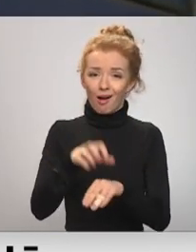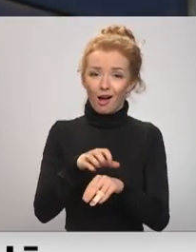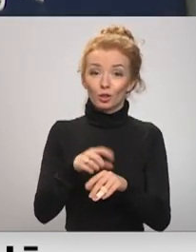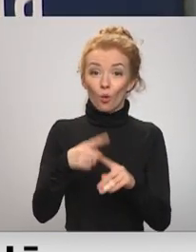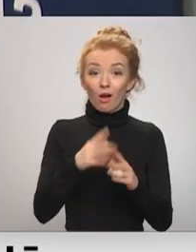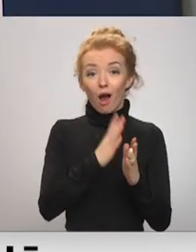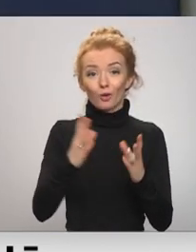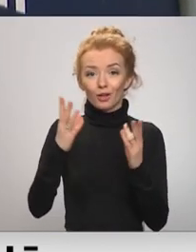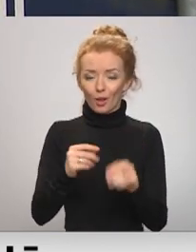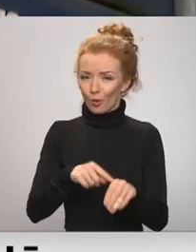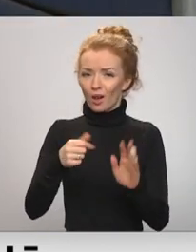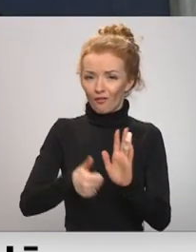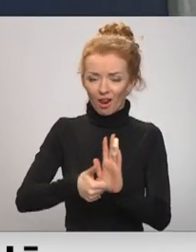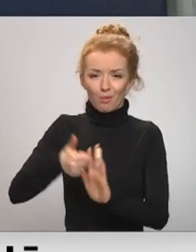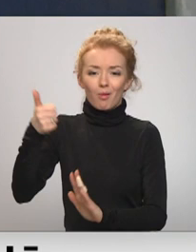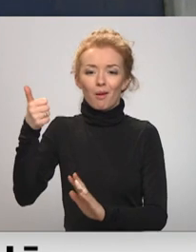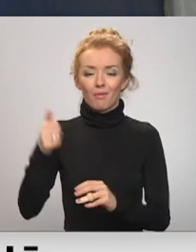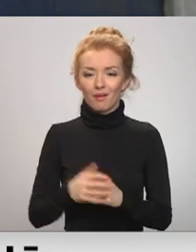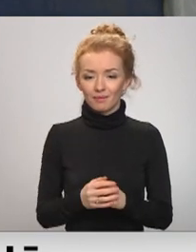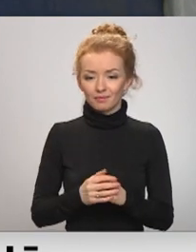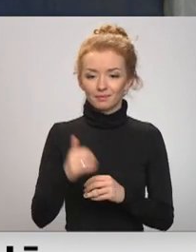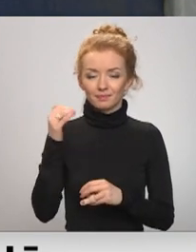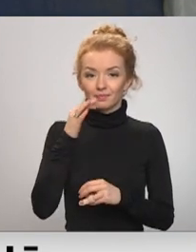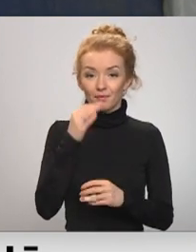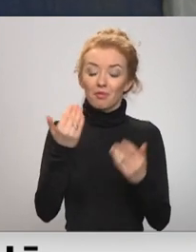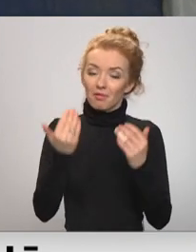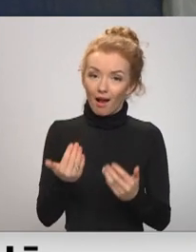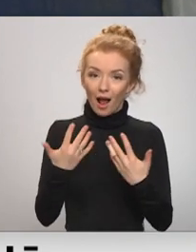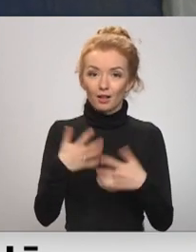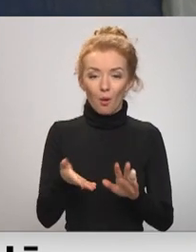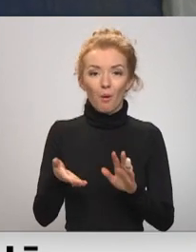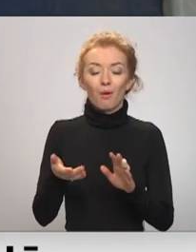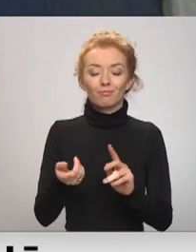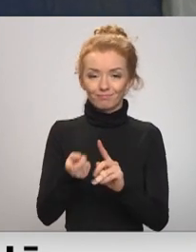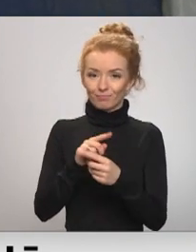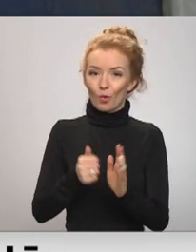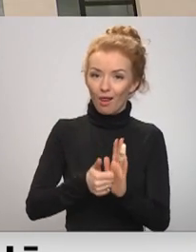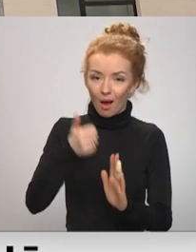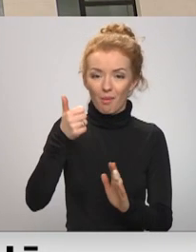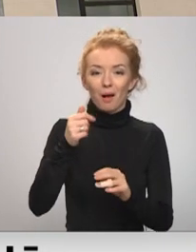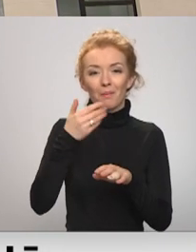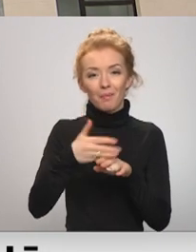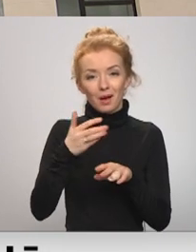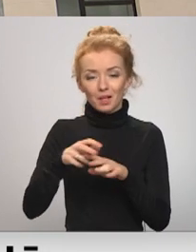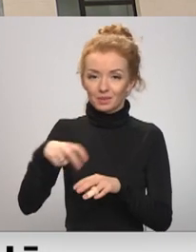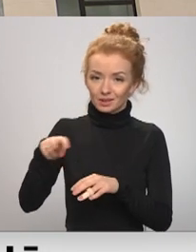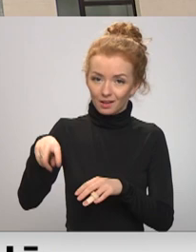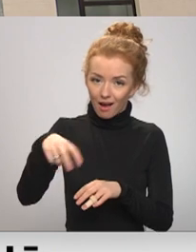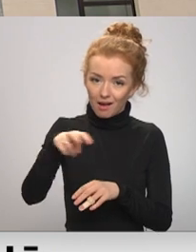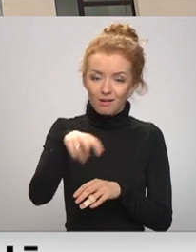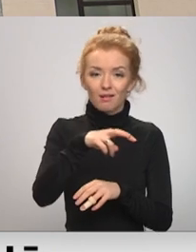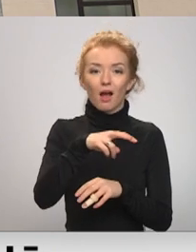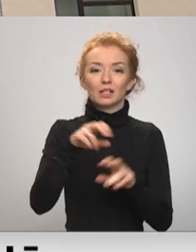aizvien labāk. Nu, tagad jau labi paliek un staigāju nedaudz ar speciālu tādu